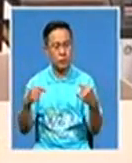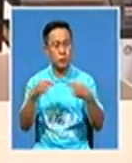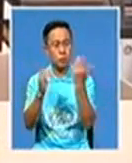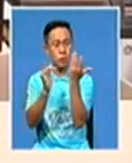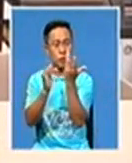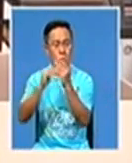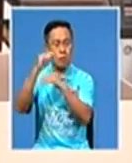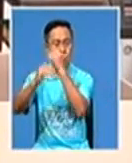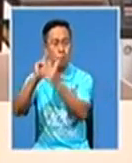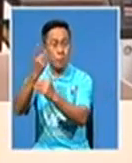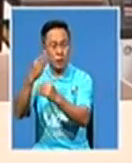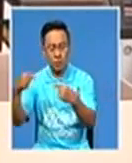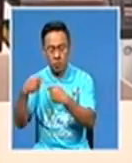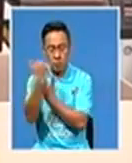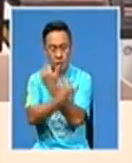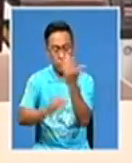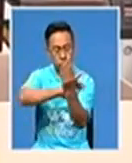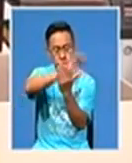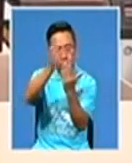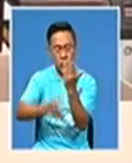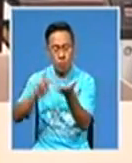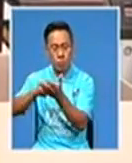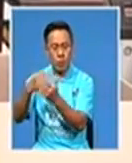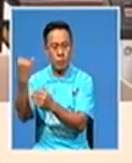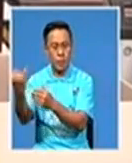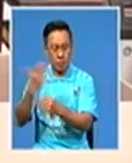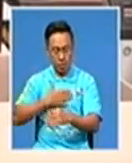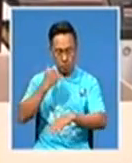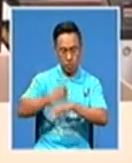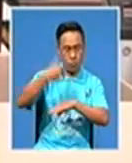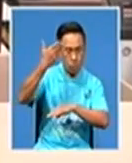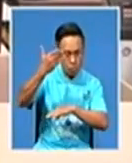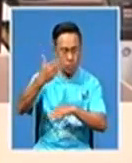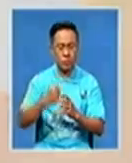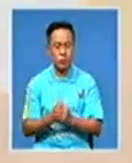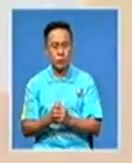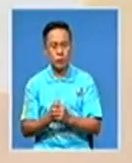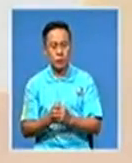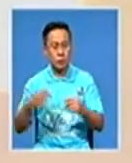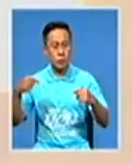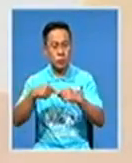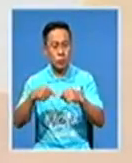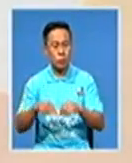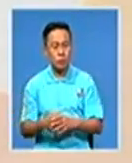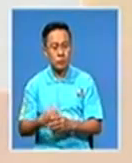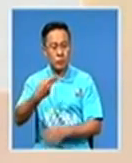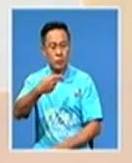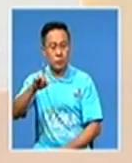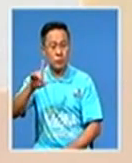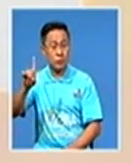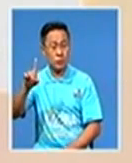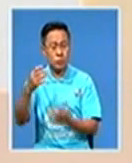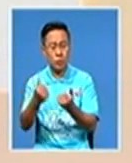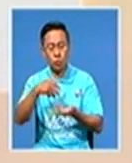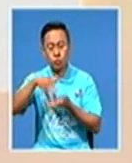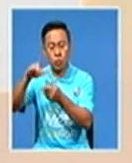ที่ประเทศอื่นที่เกิดใหม่ยังสู้เราไม่ได้นะครับฮาร์ดดิสก์เราที่หนึ่งในโลกจริงขณะนี้เราส่